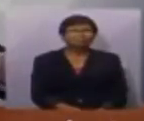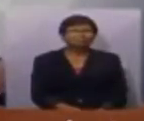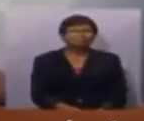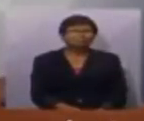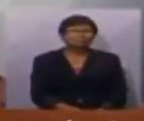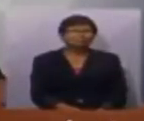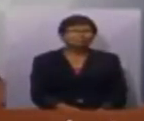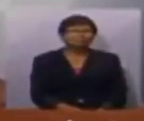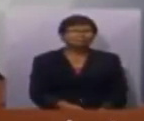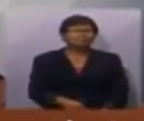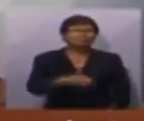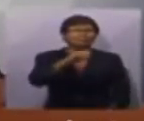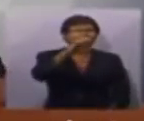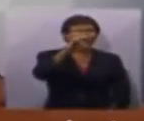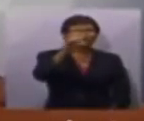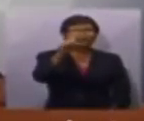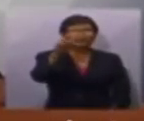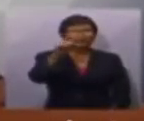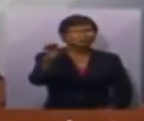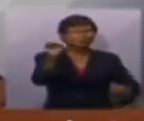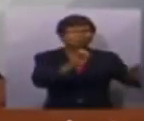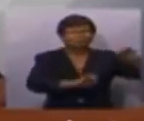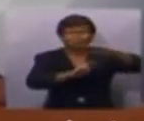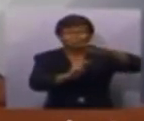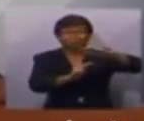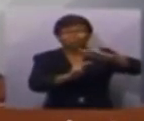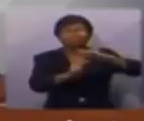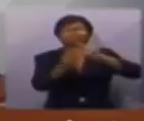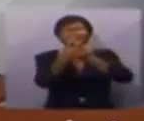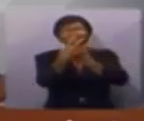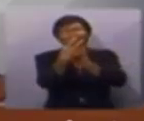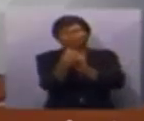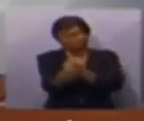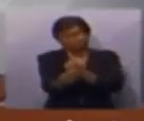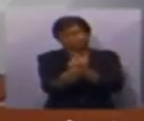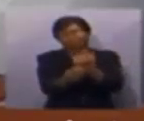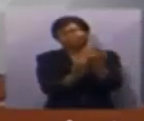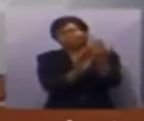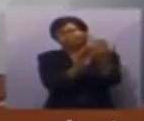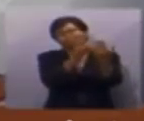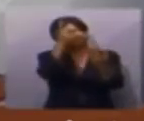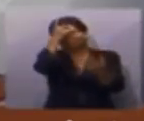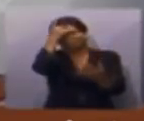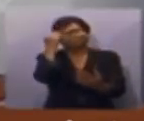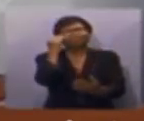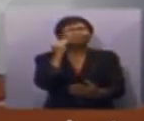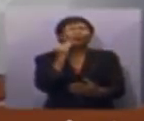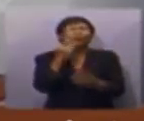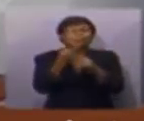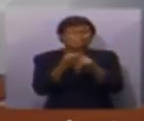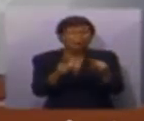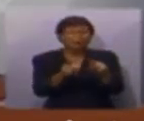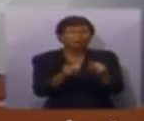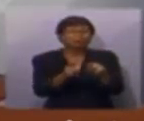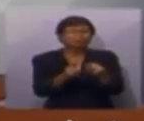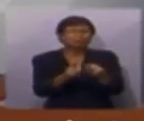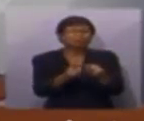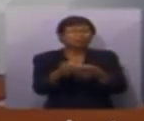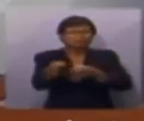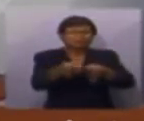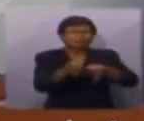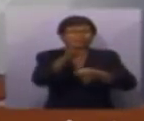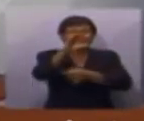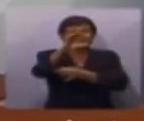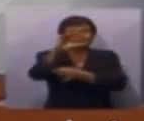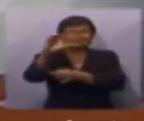Dalam pada itu, CAM mengesahkan tiada unsur sabotaj terhadap Tun Dr. Mahathir Mohamad. Sebaliknya, jelas berusi